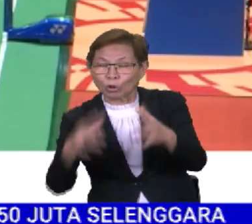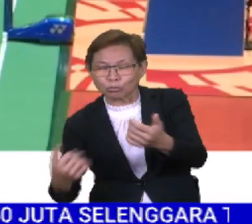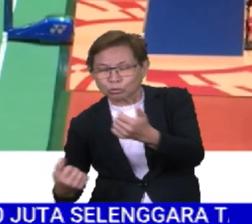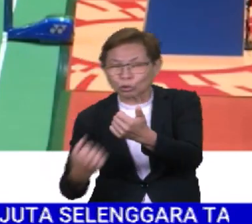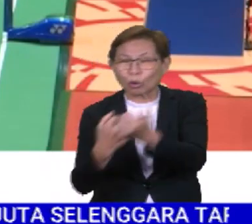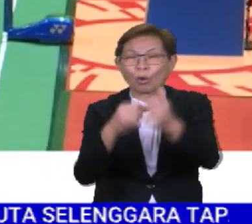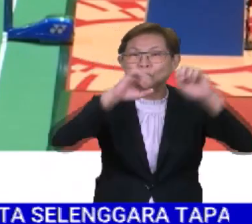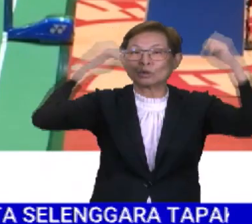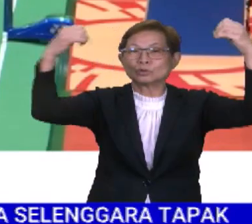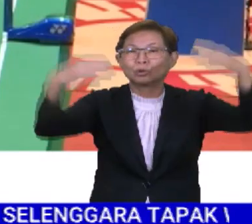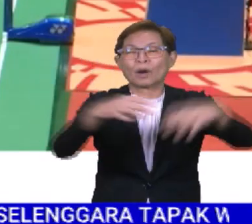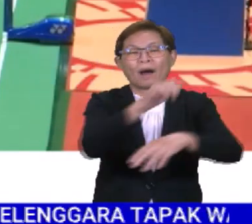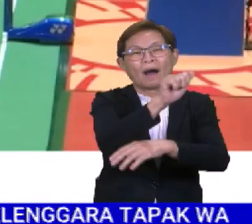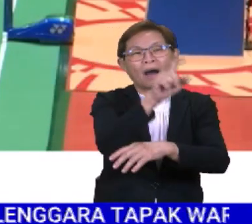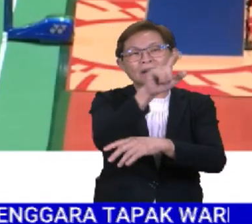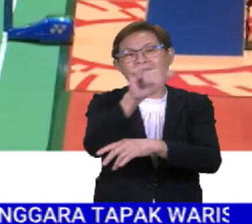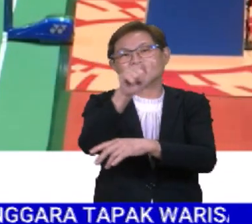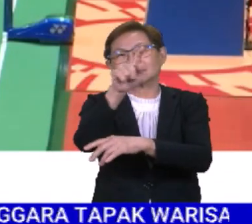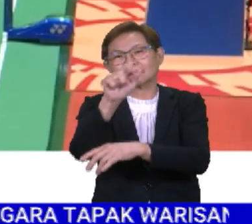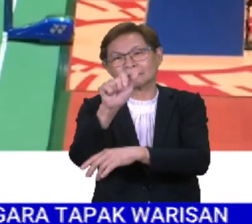di Stadium Aziata.